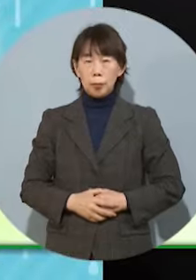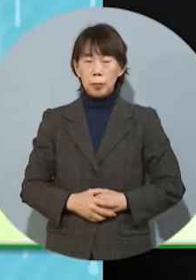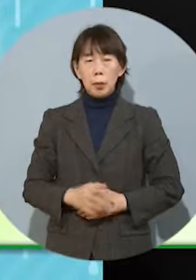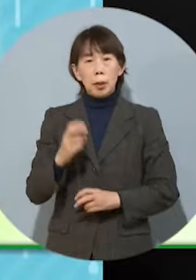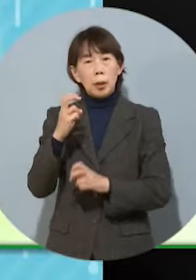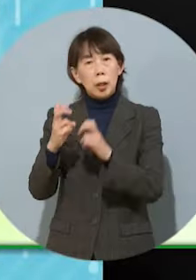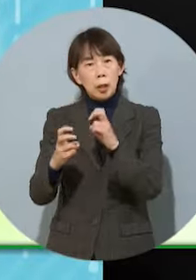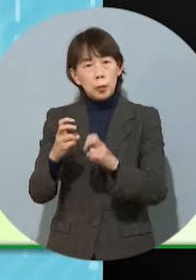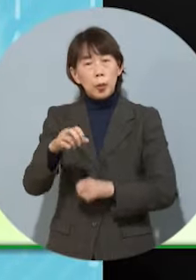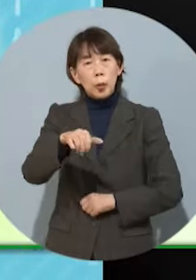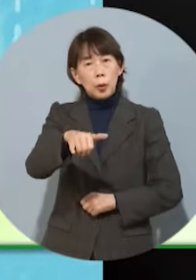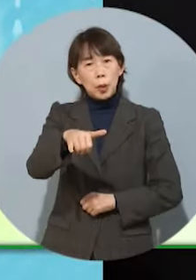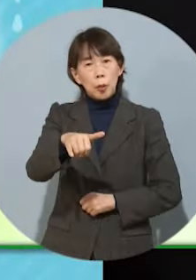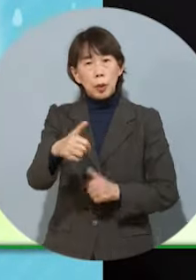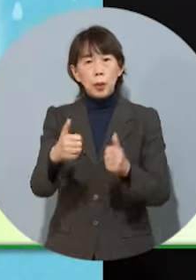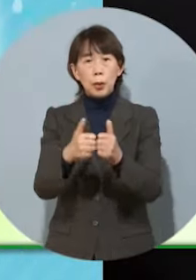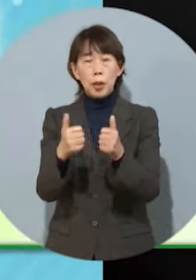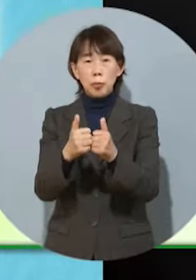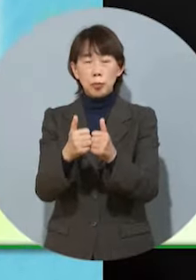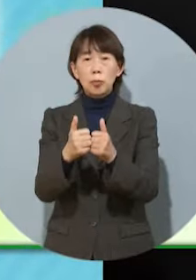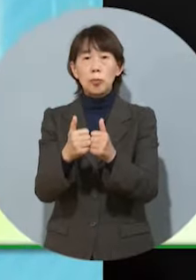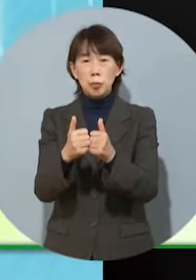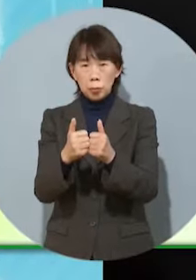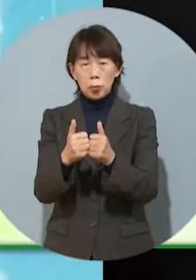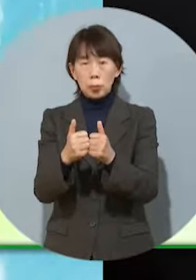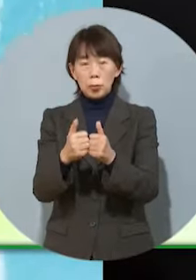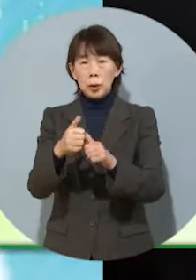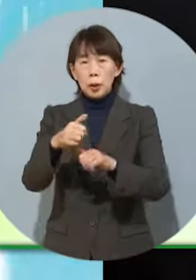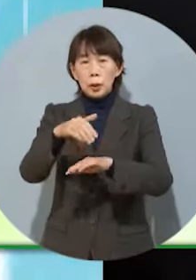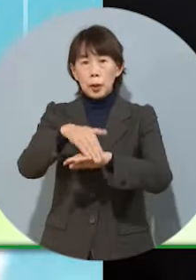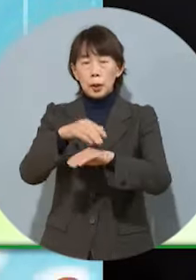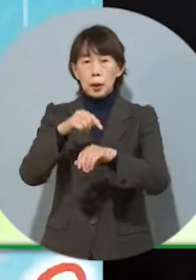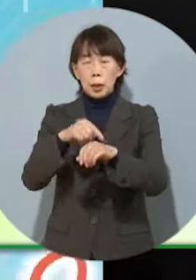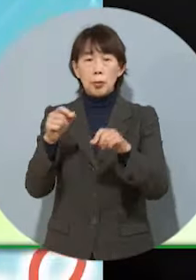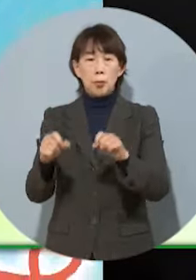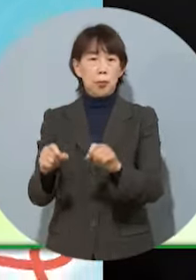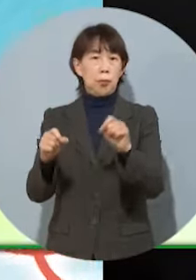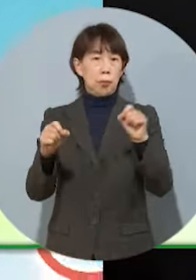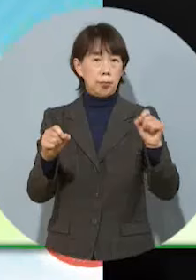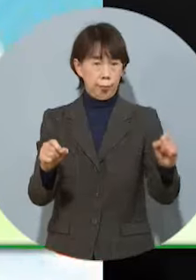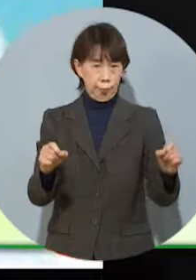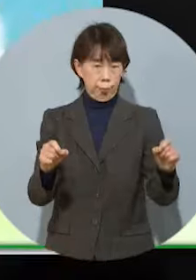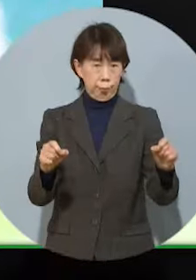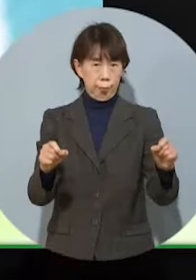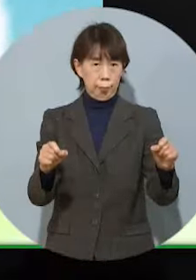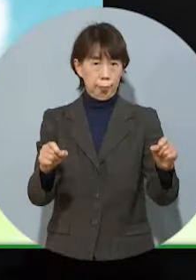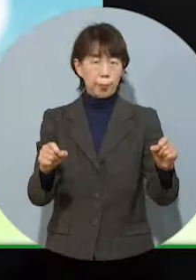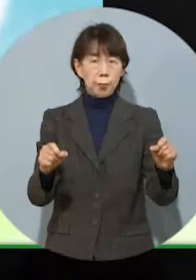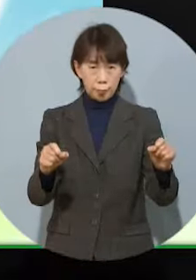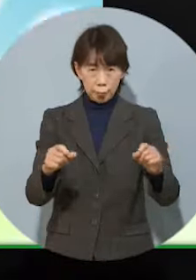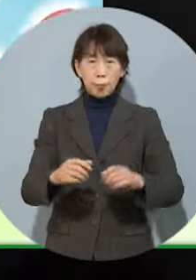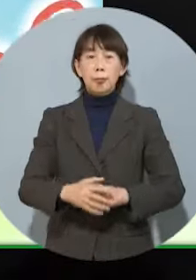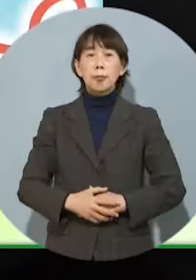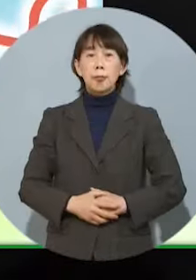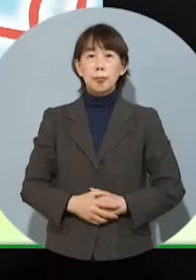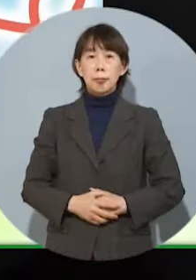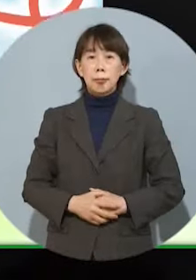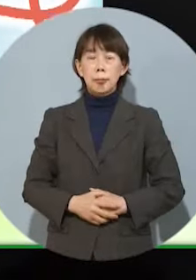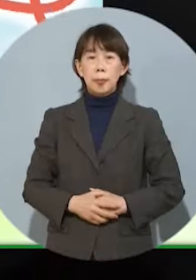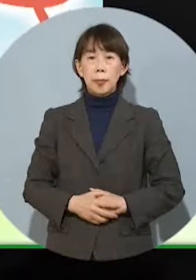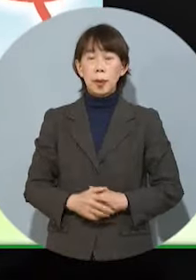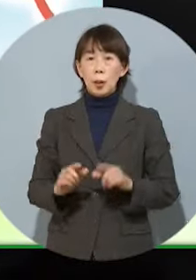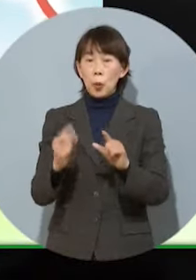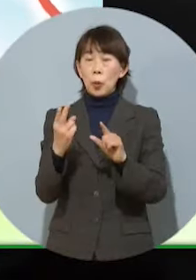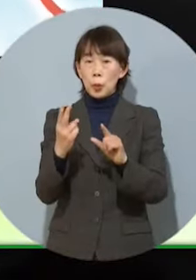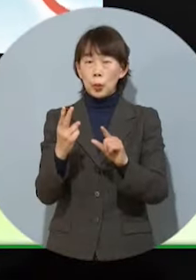悩み事などについての電話相談では相談受付時間の延長などを行います。東